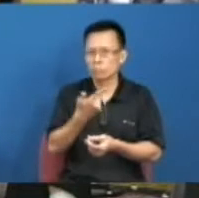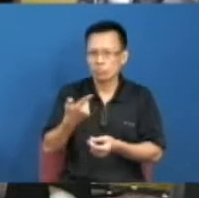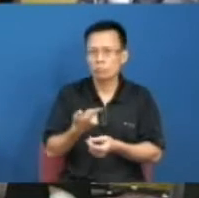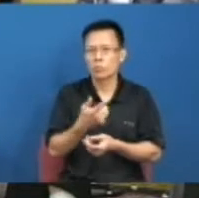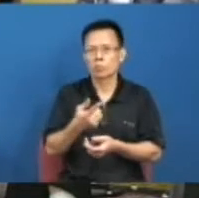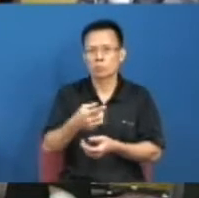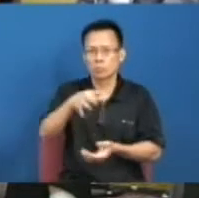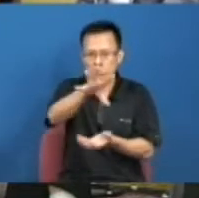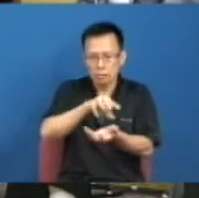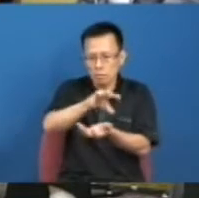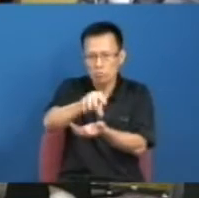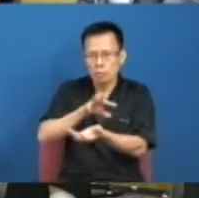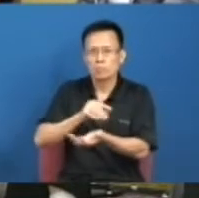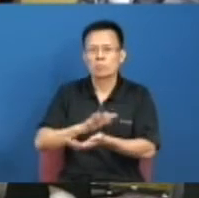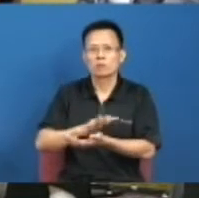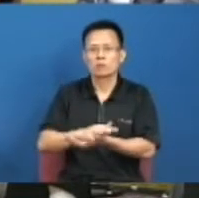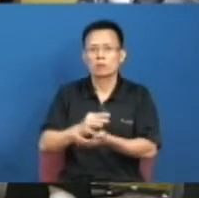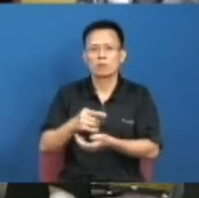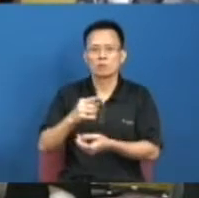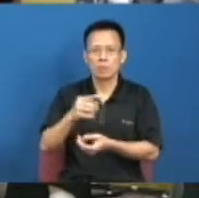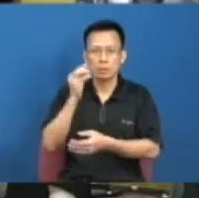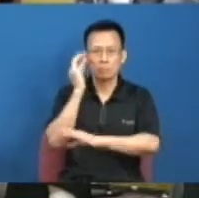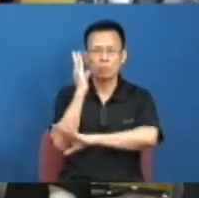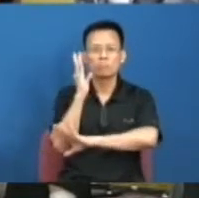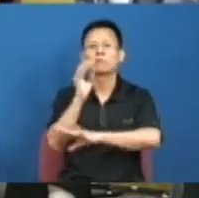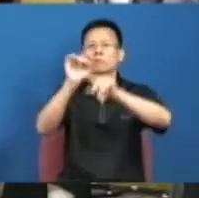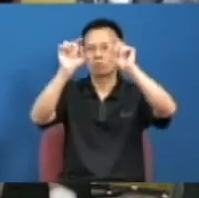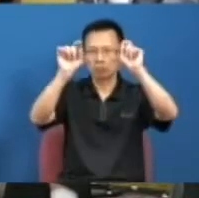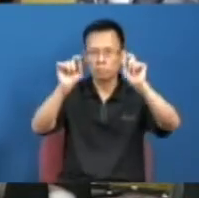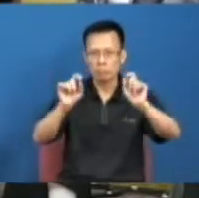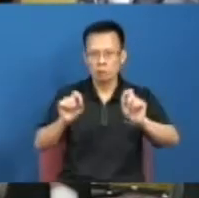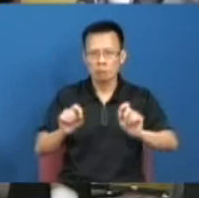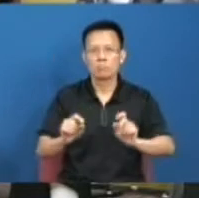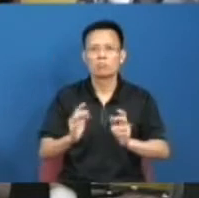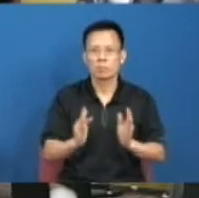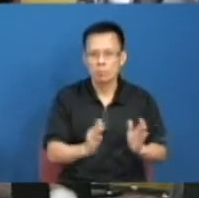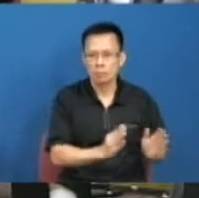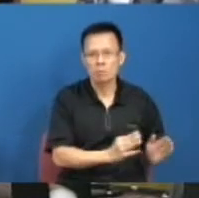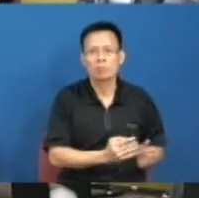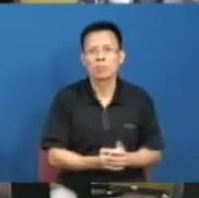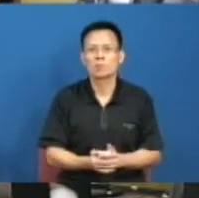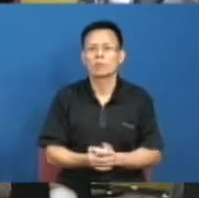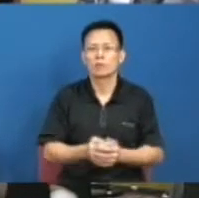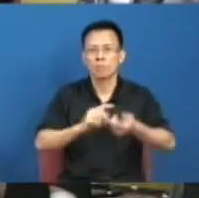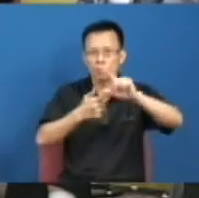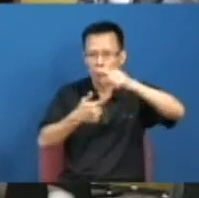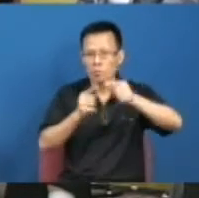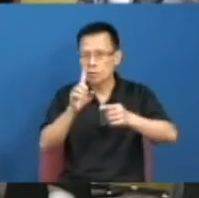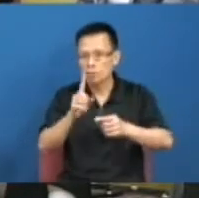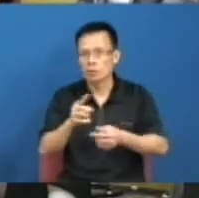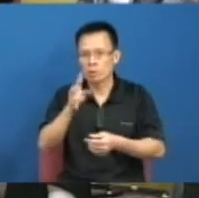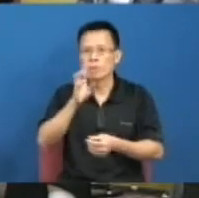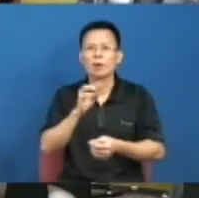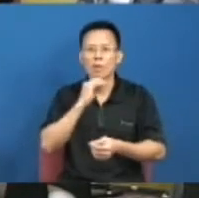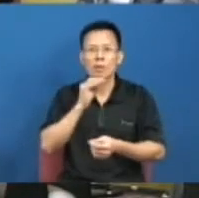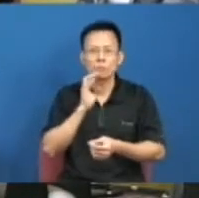上嚟咯，咁慢慢解俾啲街坊聽。其實做個維修都有一定嘅過程，一定嘅方法咯。咁如果跟到我哋個方法嘅話咧，其實